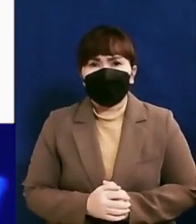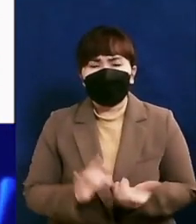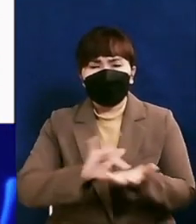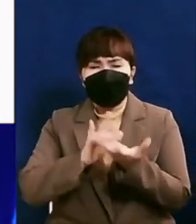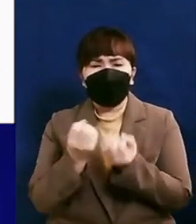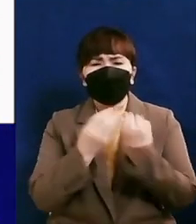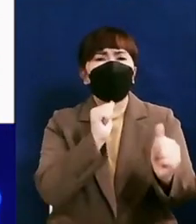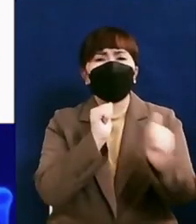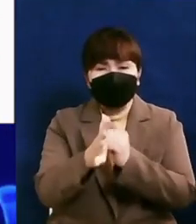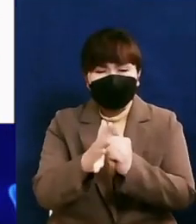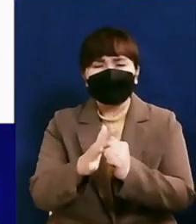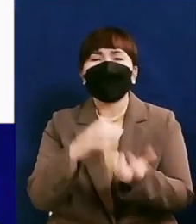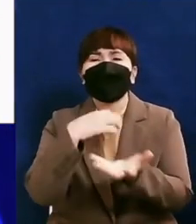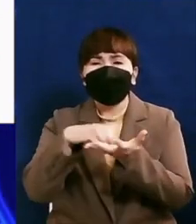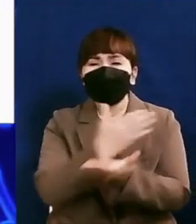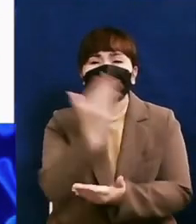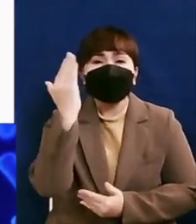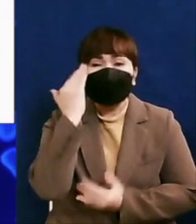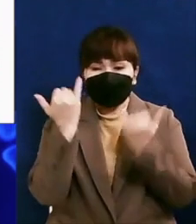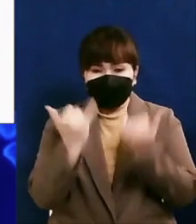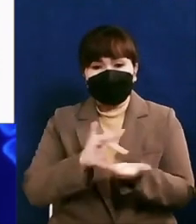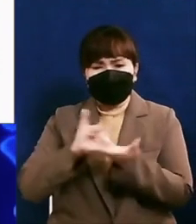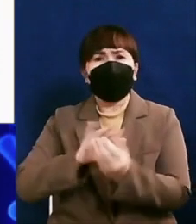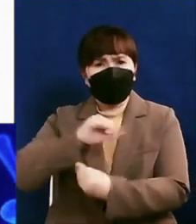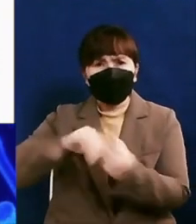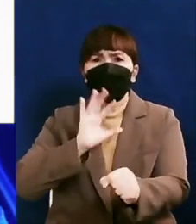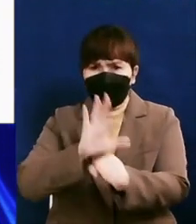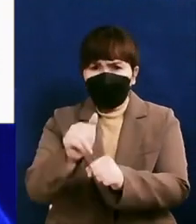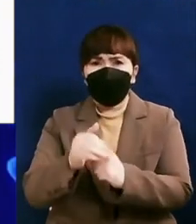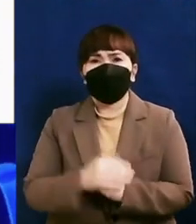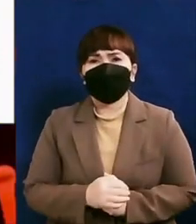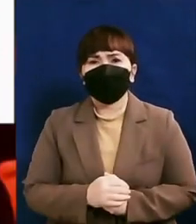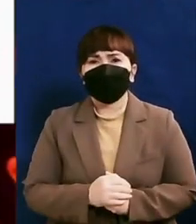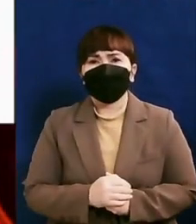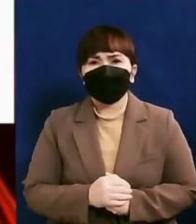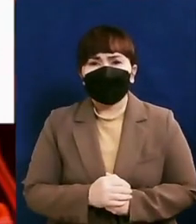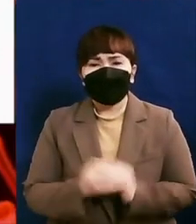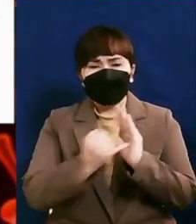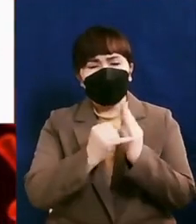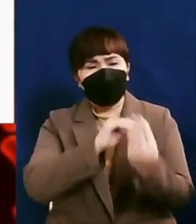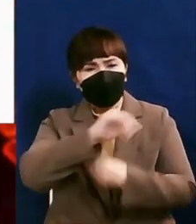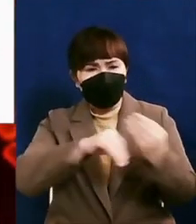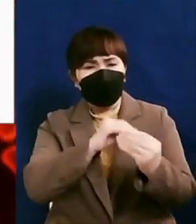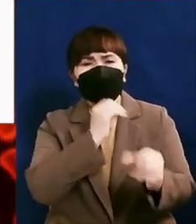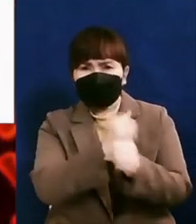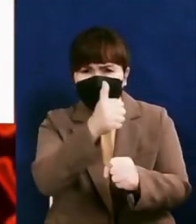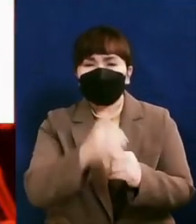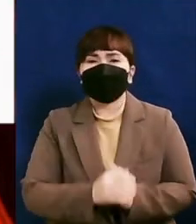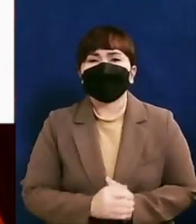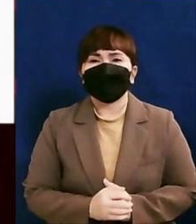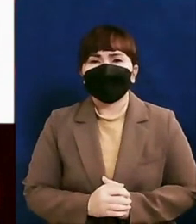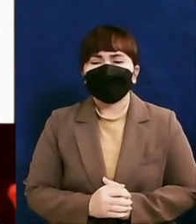ต่ไม่มีการขาดยานะครับสามารถที่มีการหมุนเวียนอยู่ใช้กันภายในจังหวัดได้นะครับแต่ละโรงพยาบาลสามารถที่